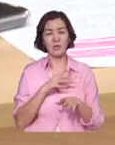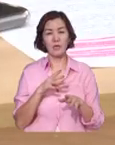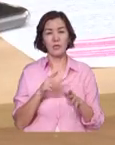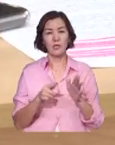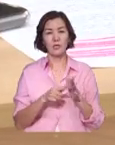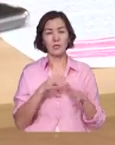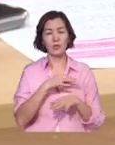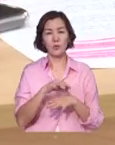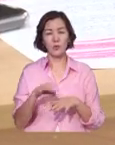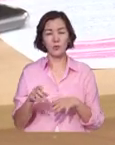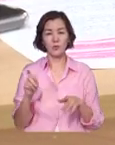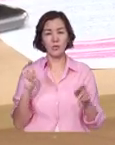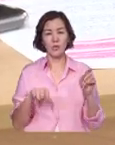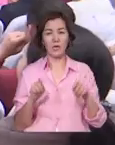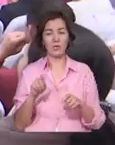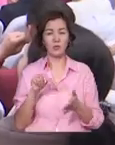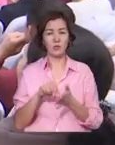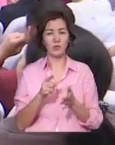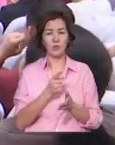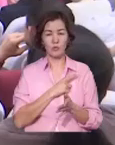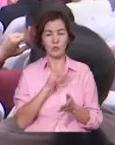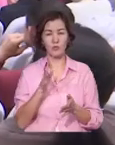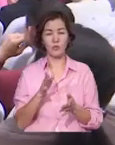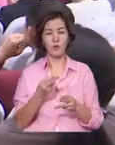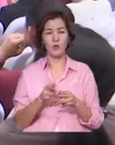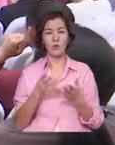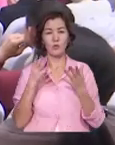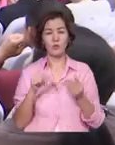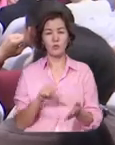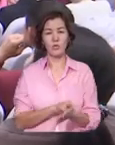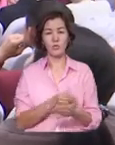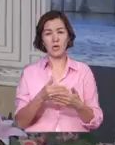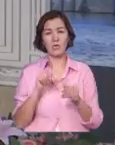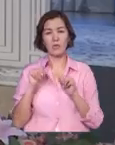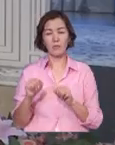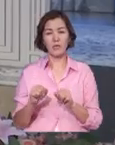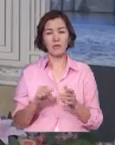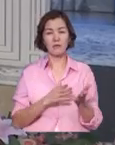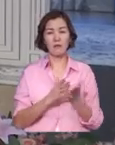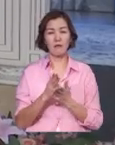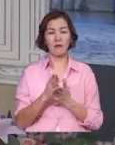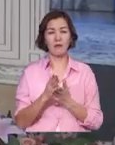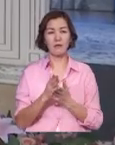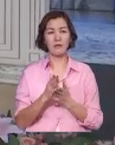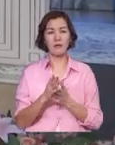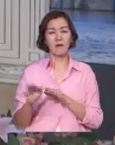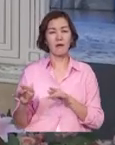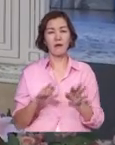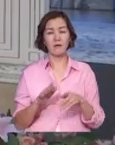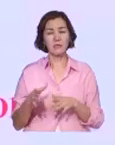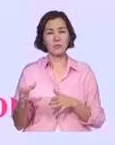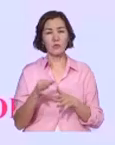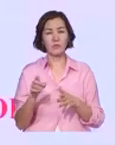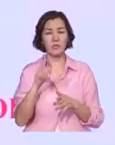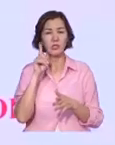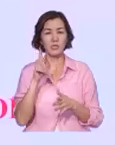7 өңірінен қатысушылар келеді деп күтілуде. Сонымен қатар осы күндері нашақорлықтың алдын алуға бағытталған антиграффити акциясы және облыстық